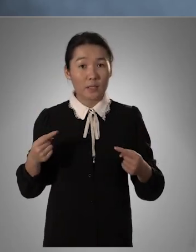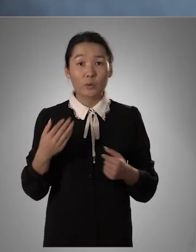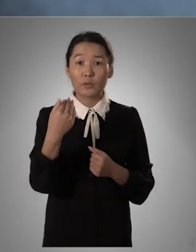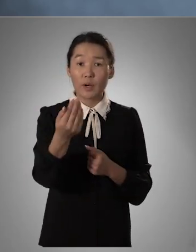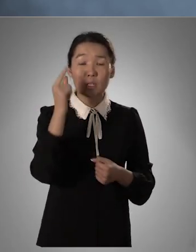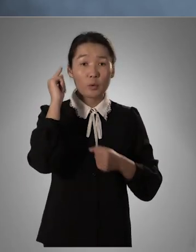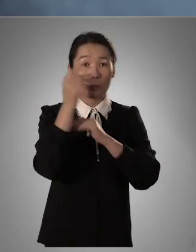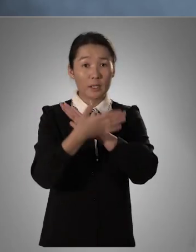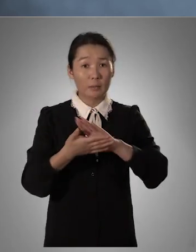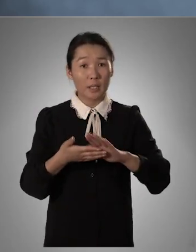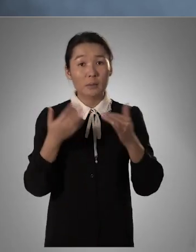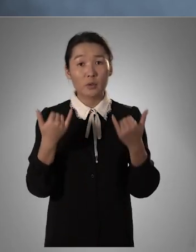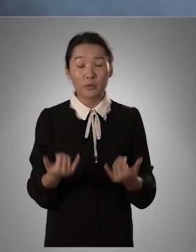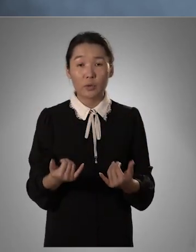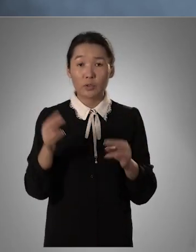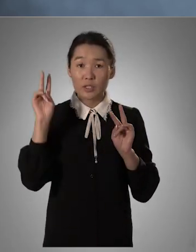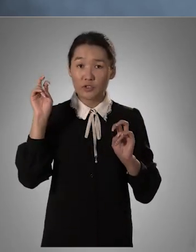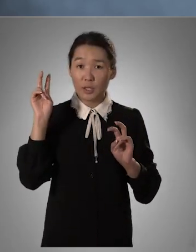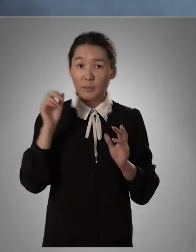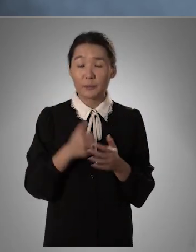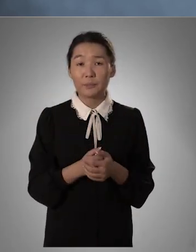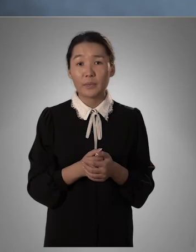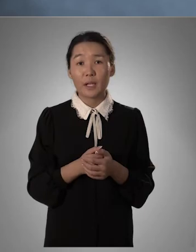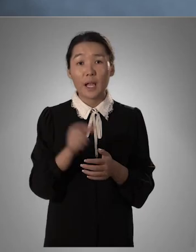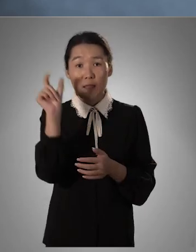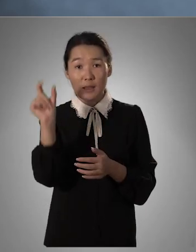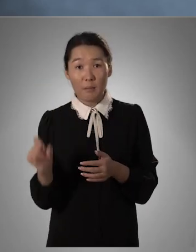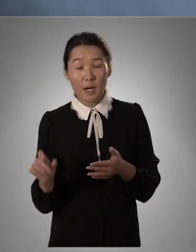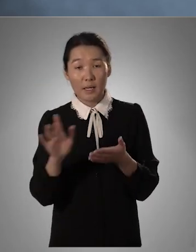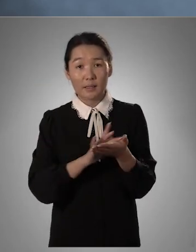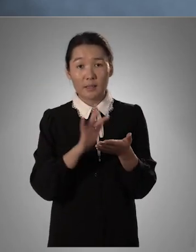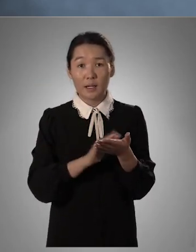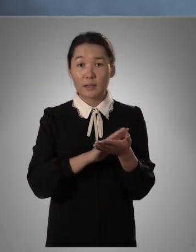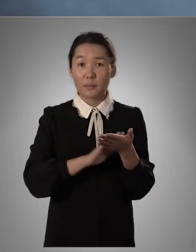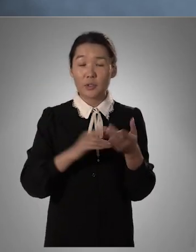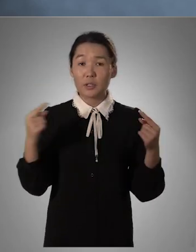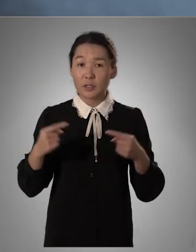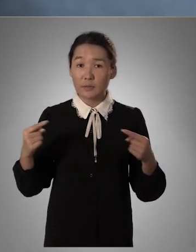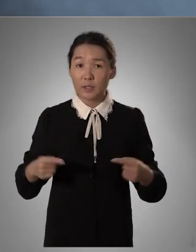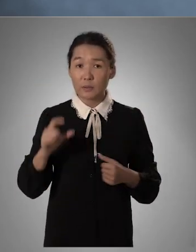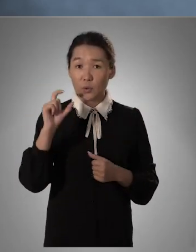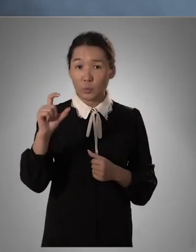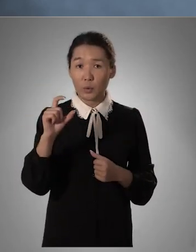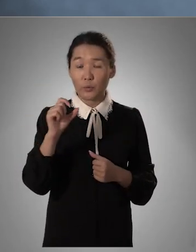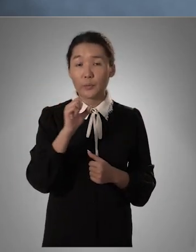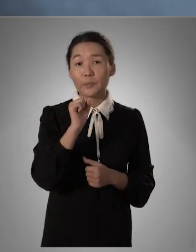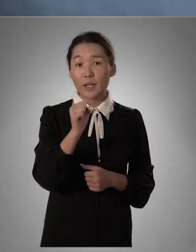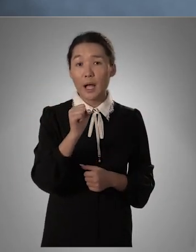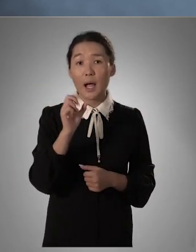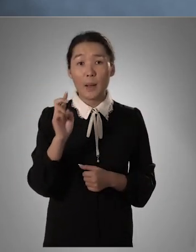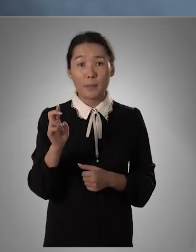пониманию сегодняшней темы на полях тетради напишите соответствующую букву а б